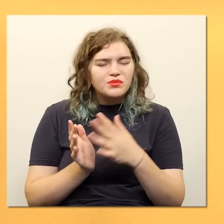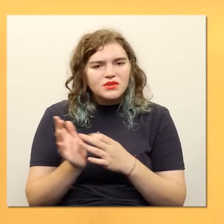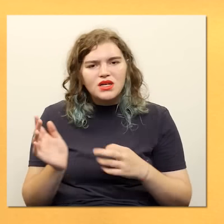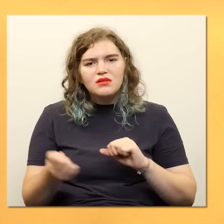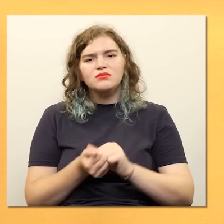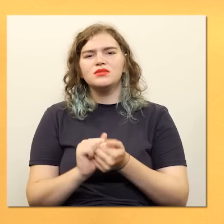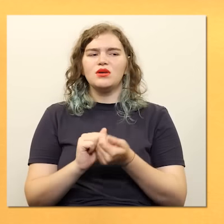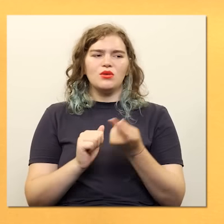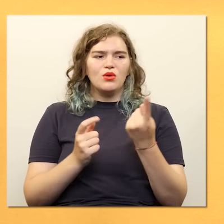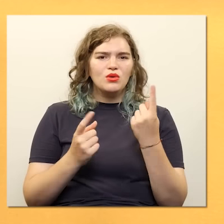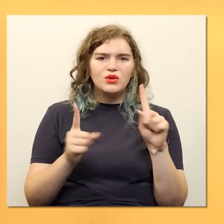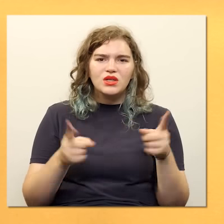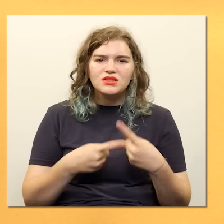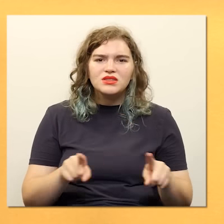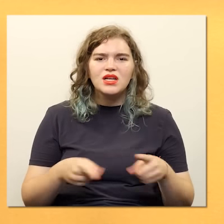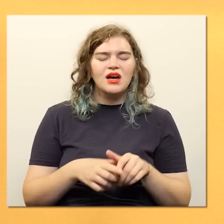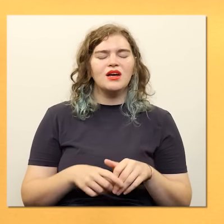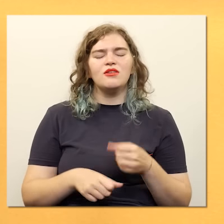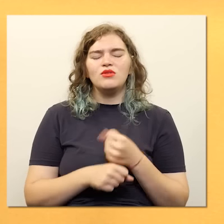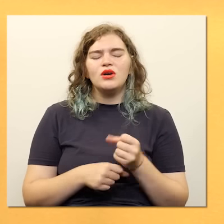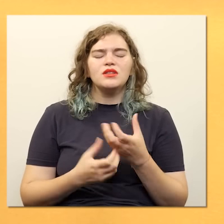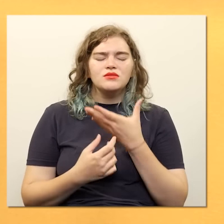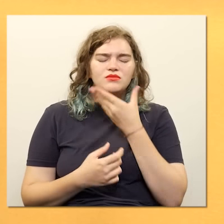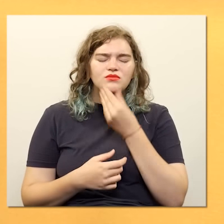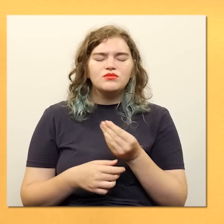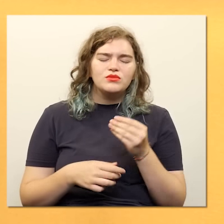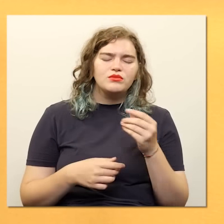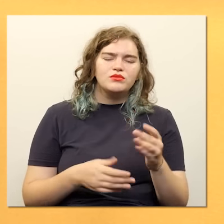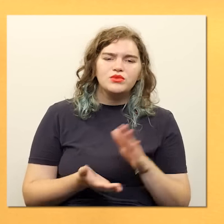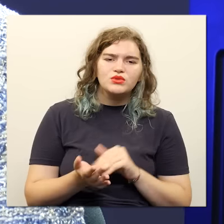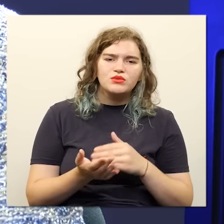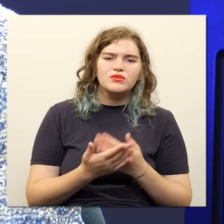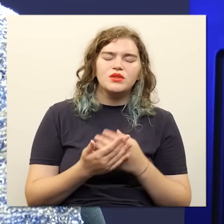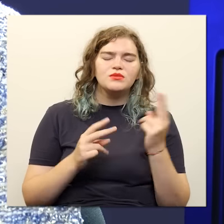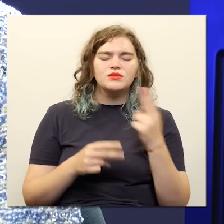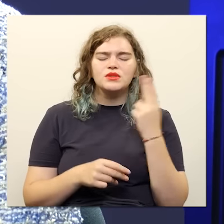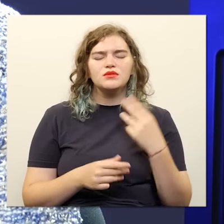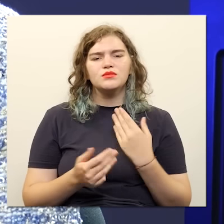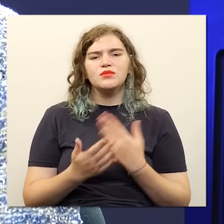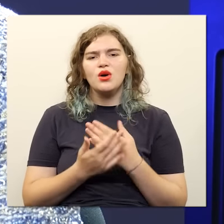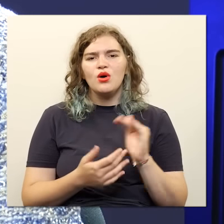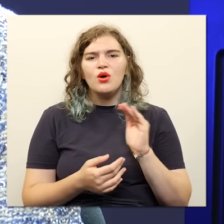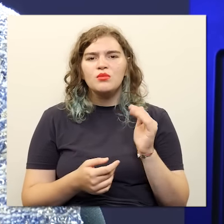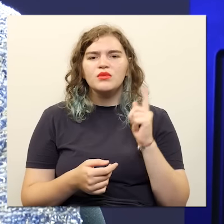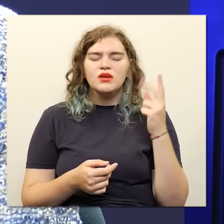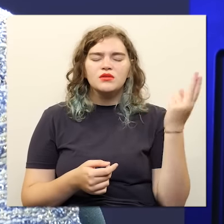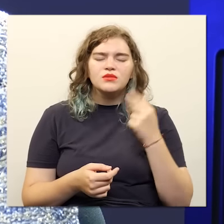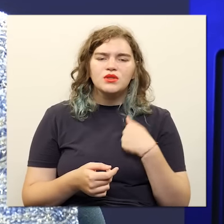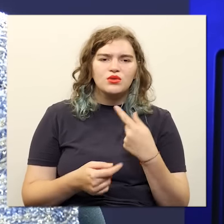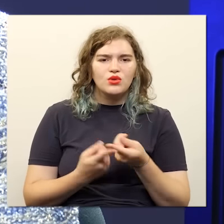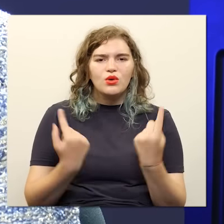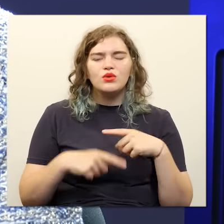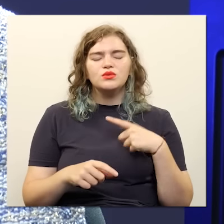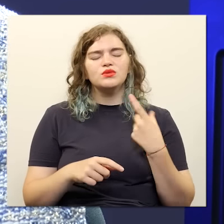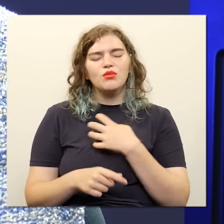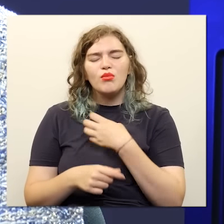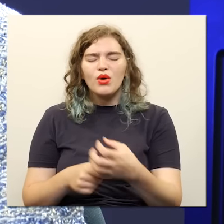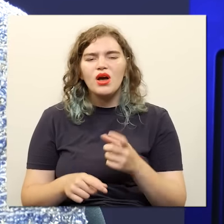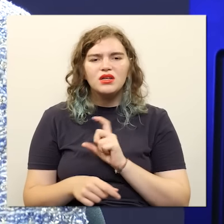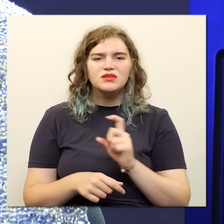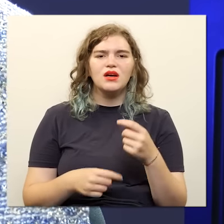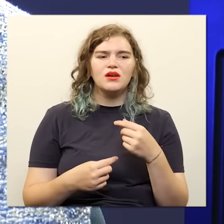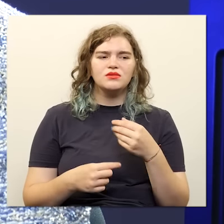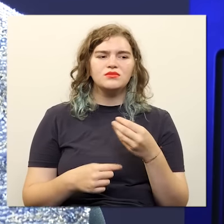psalm, o cântare. E atât de minunat să slujești pe Dumnezeu. Ca și copii al lui Dumnezeu, noi suntem bogați și